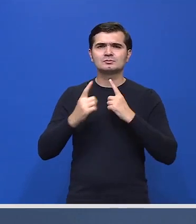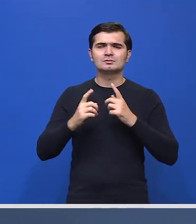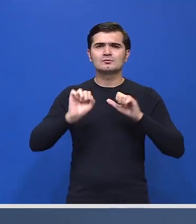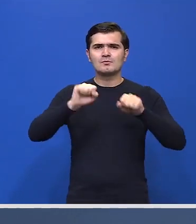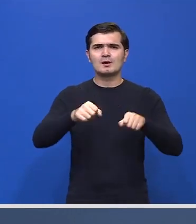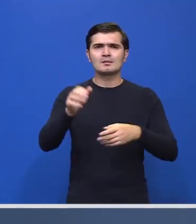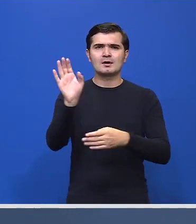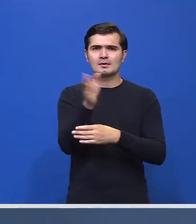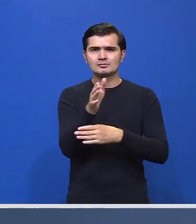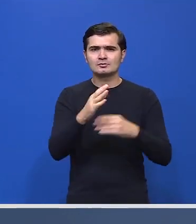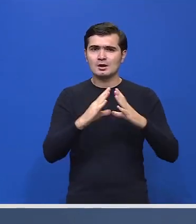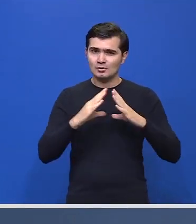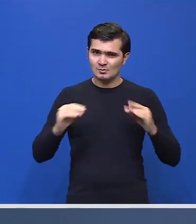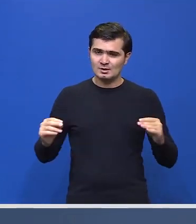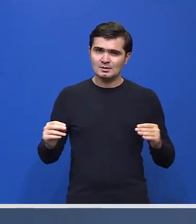Banca Națională a României, pentru că